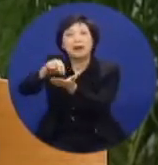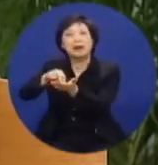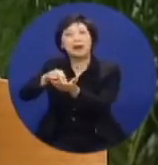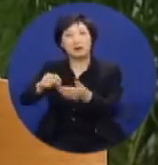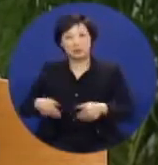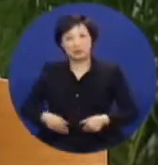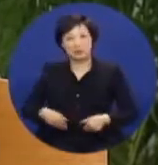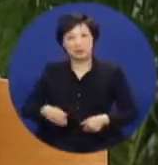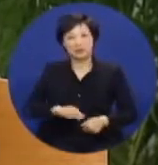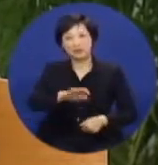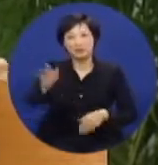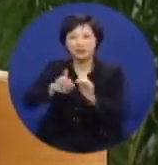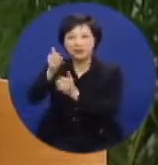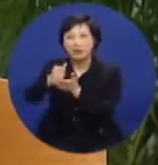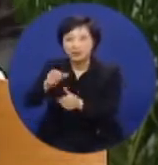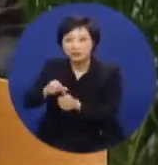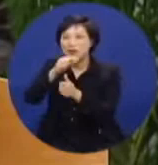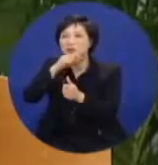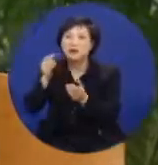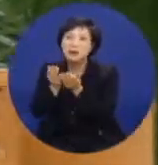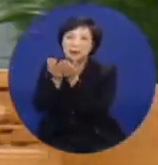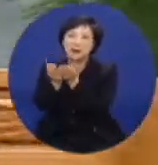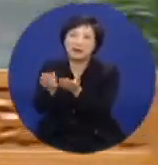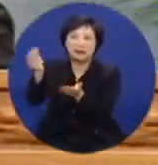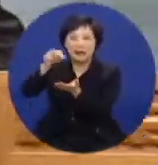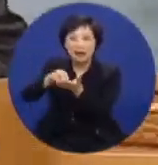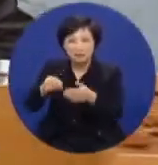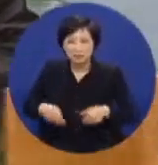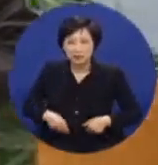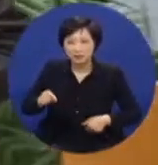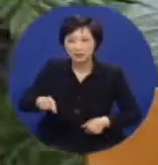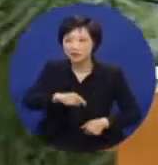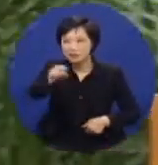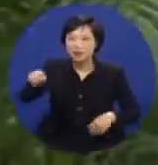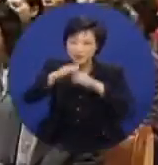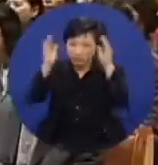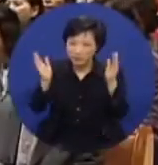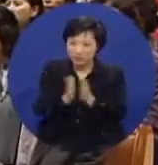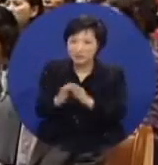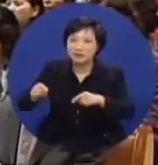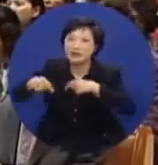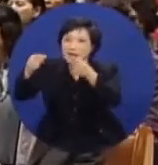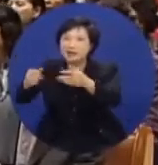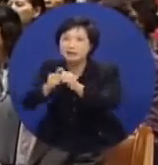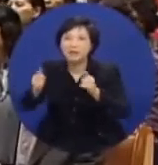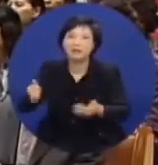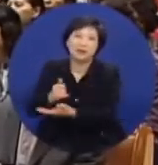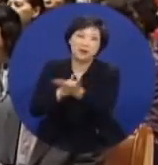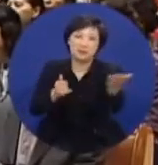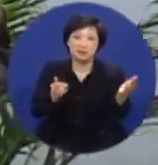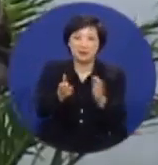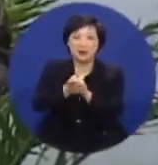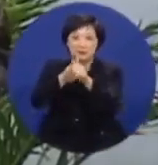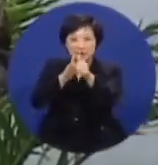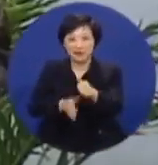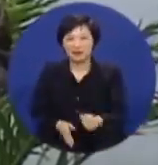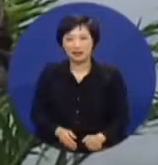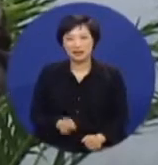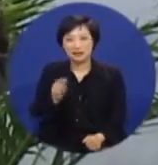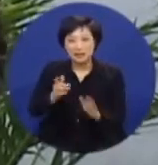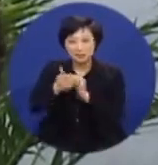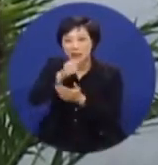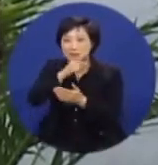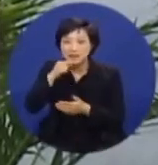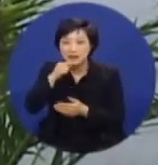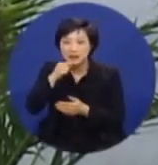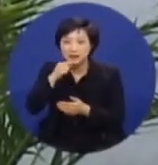보완해 3 방조 우리 모두 그 안에 있으신분 아멘 합시다 그 피를 마시고 크게